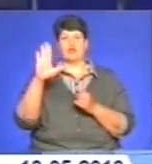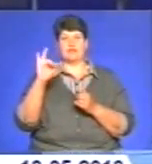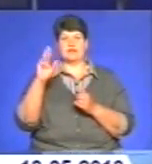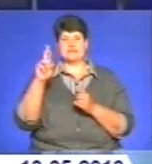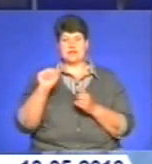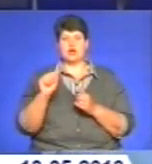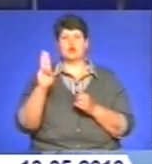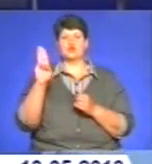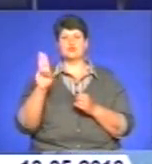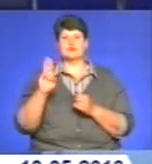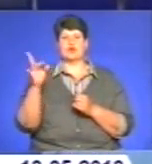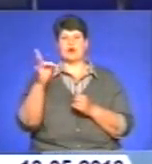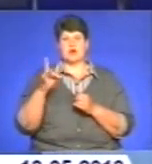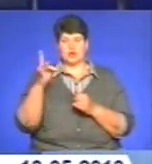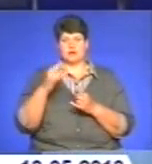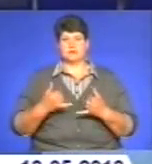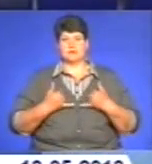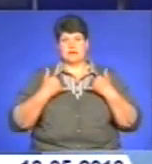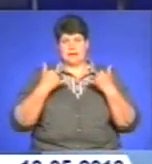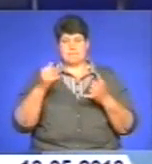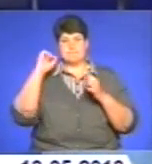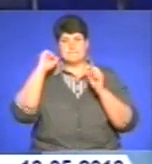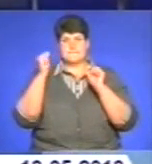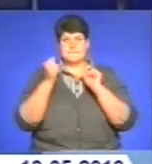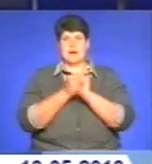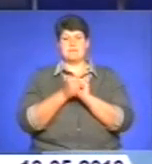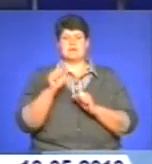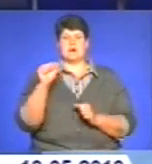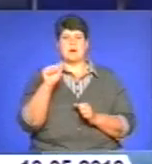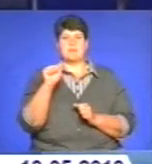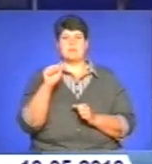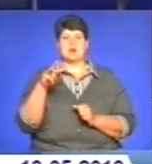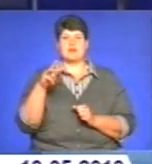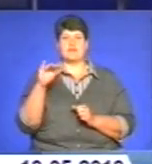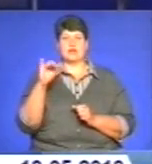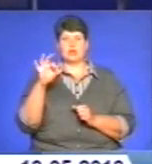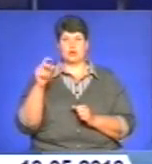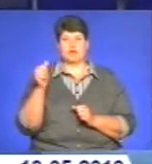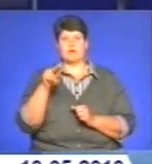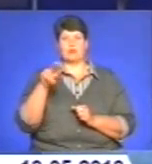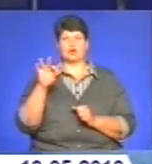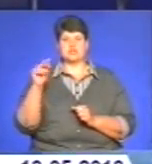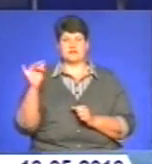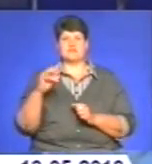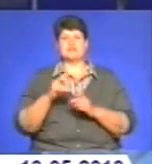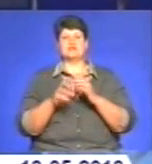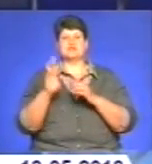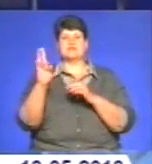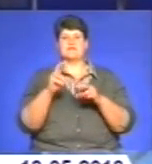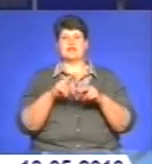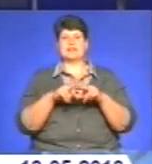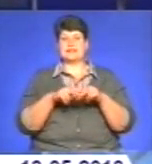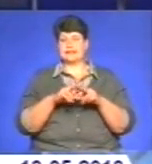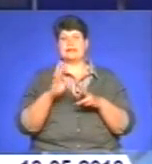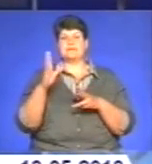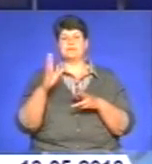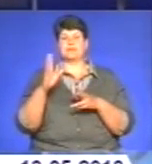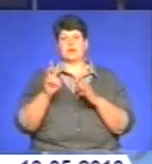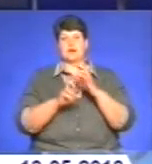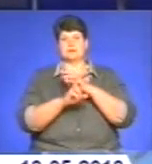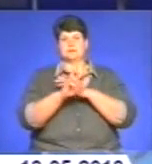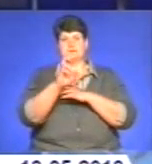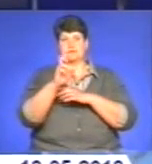пам'ять преподобного Амфілохія Почаєвського, чудотворця і святого. З цієї нагоди освятили на купольні хрести для